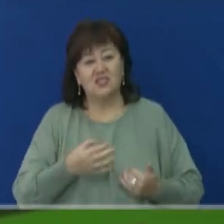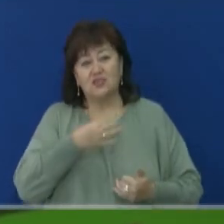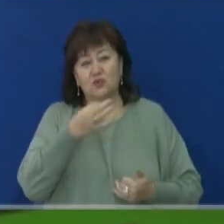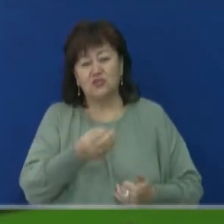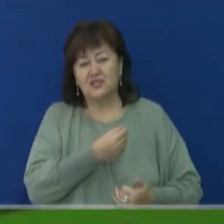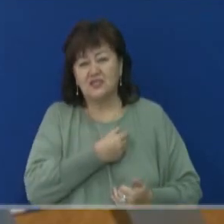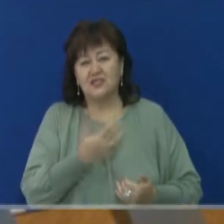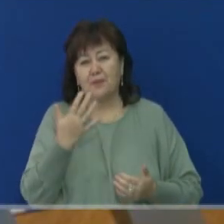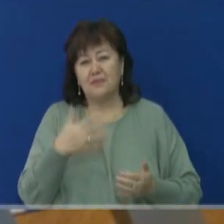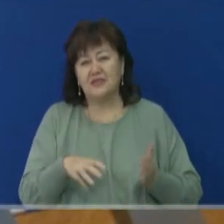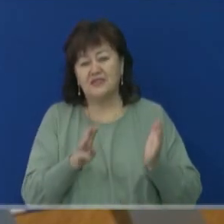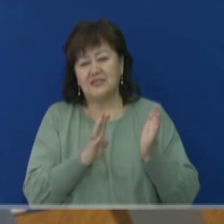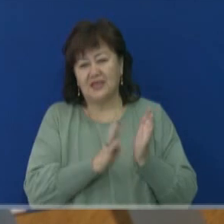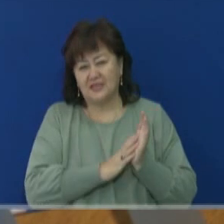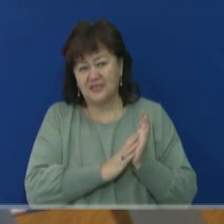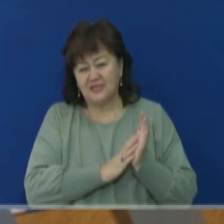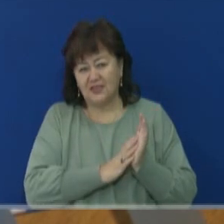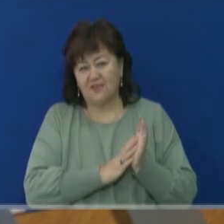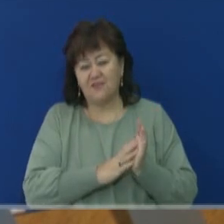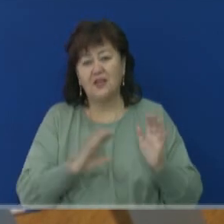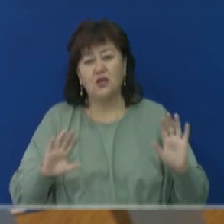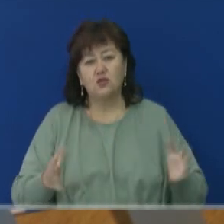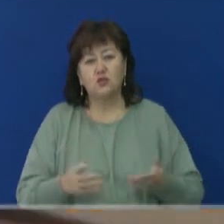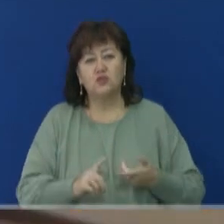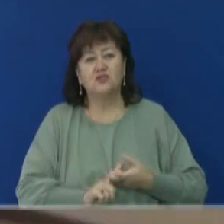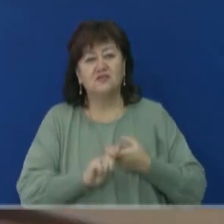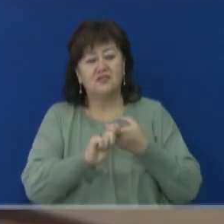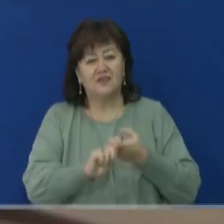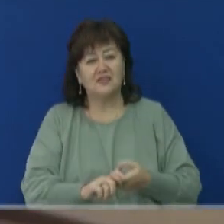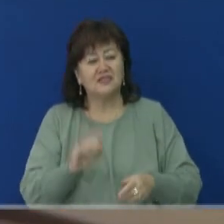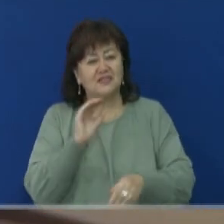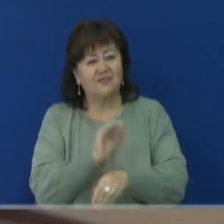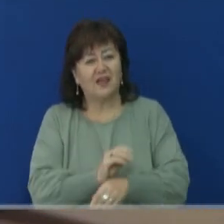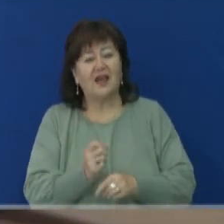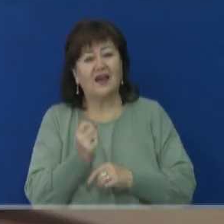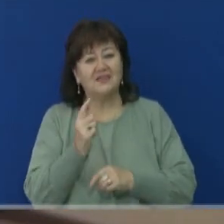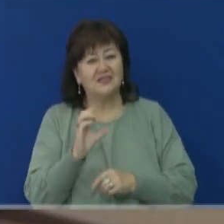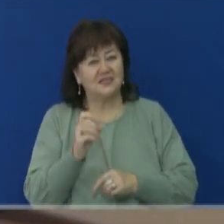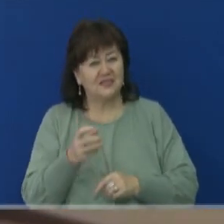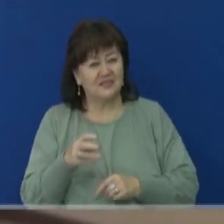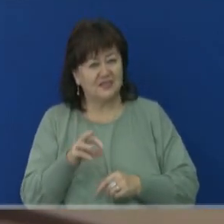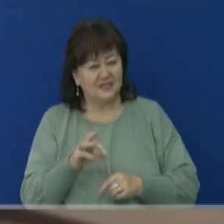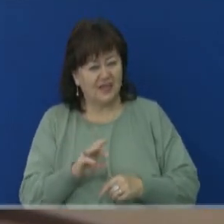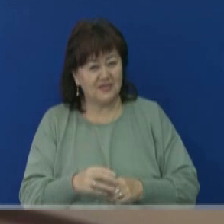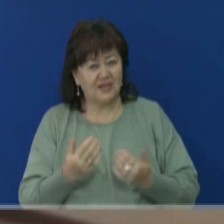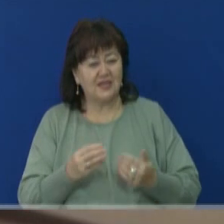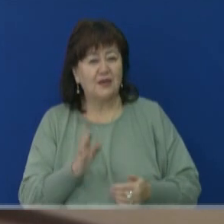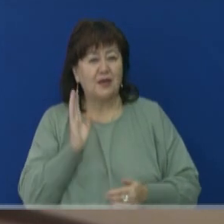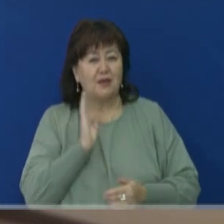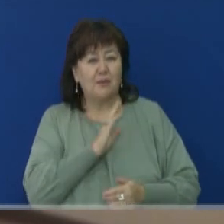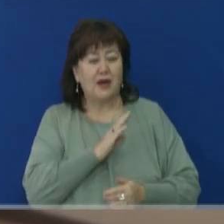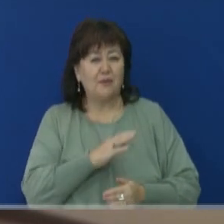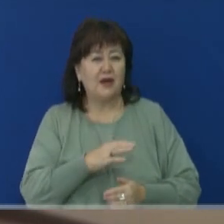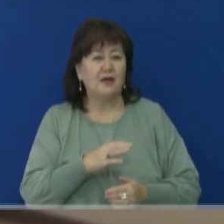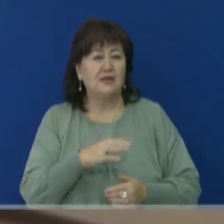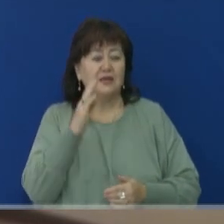қаралған істің 56% аталған факторларға тікелей байланысты. Единственная статья, по которой родители лишают. Атана құқығынан айыратын жалғыз